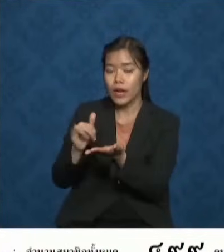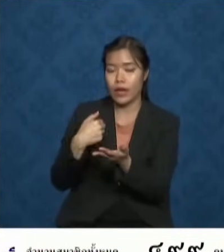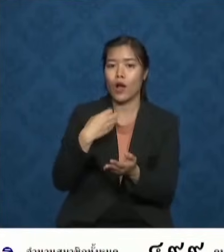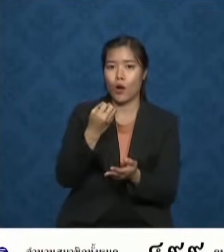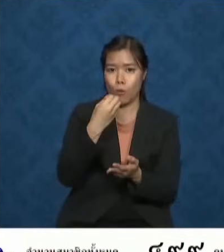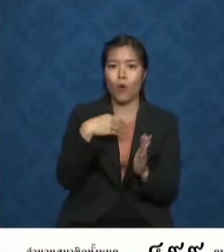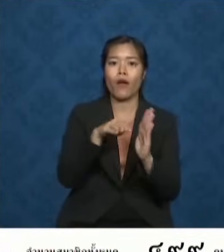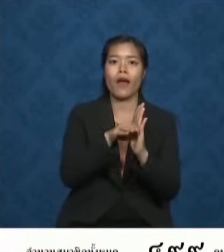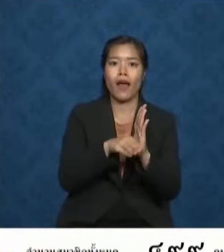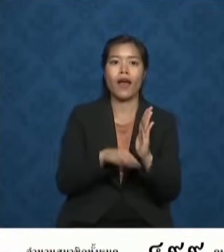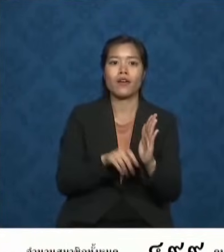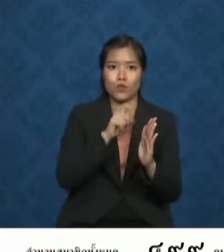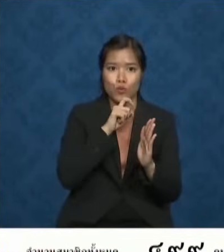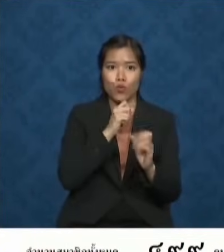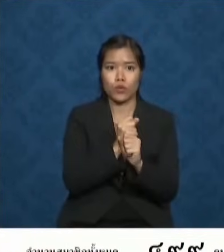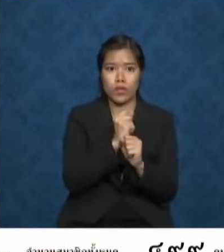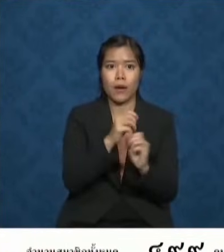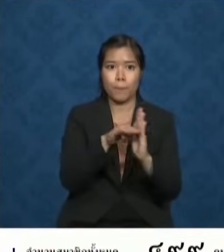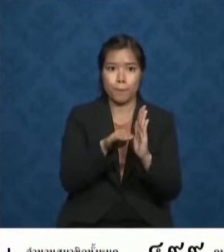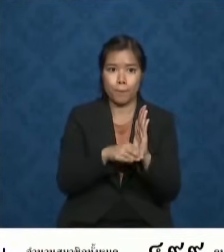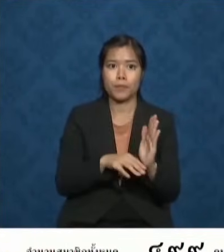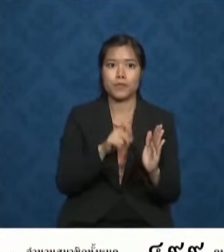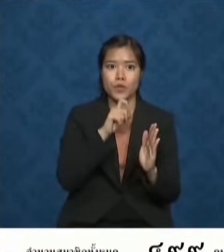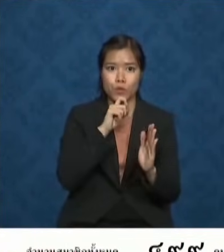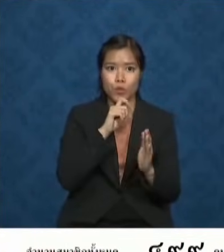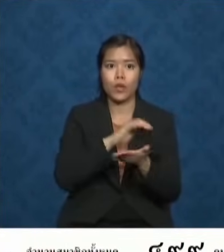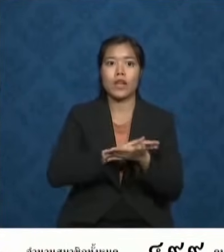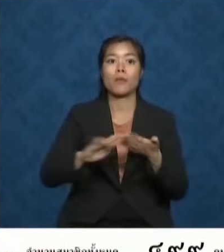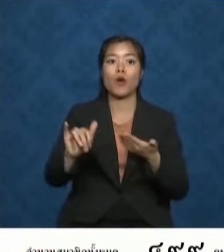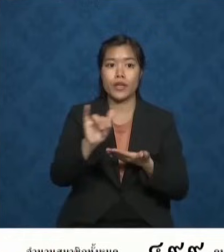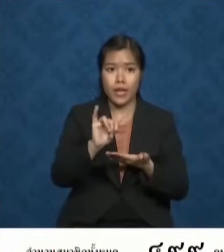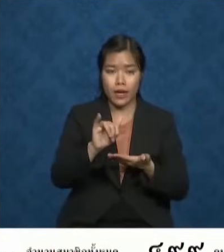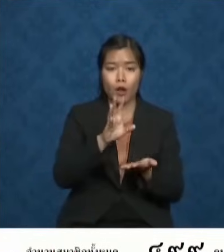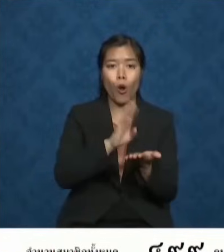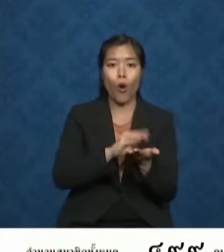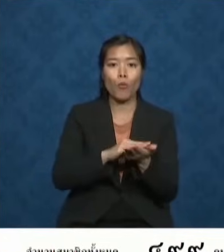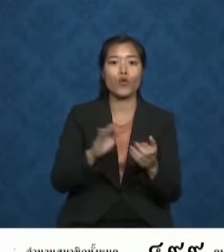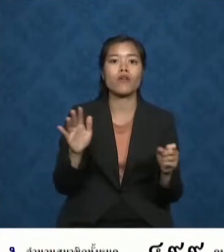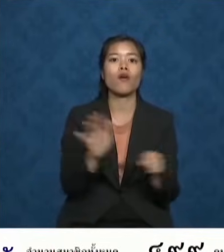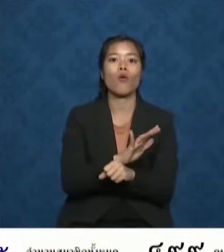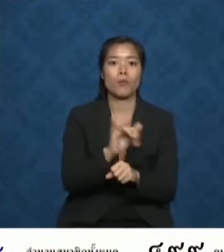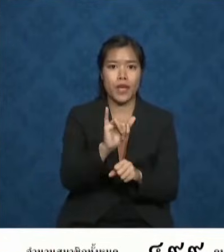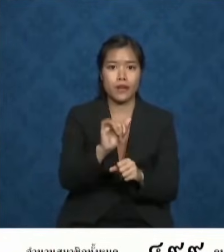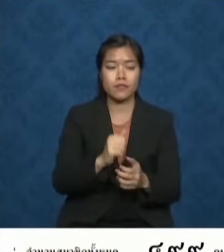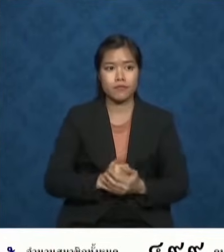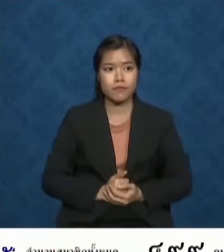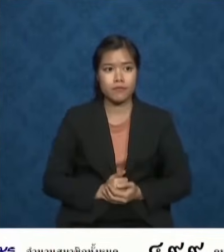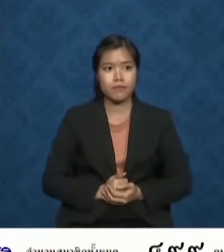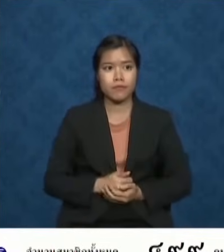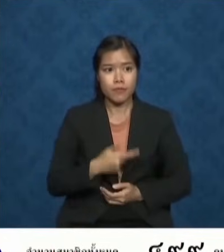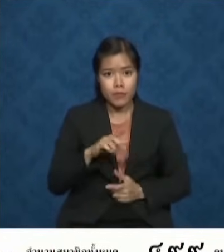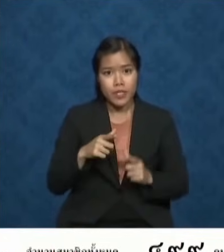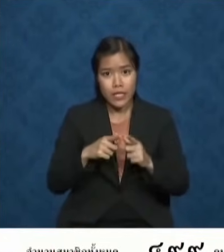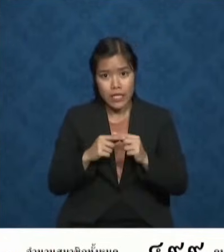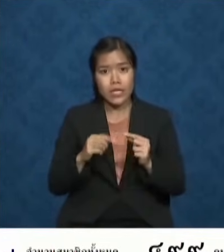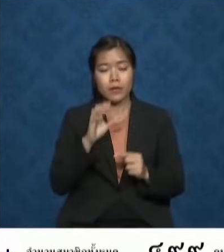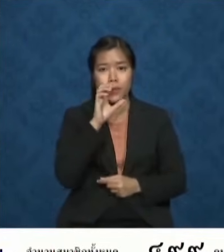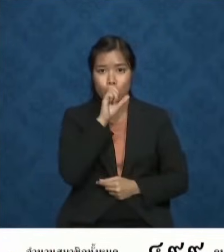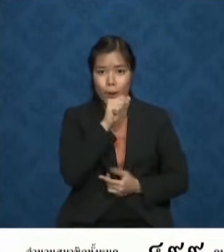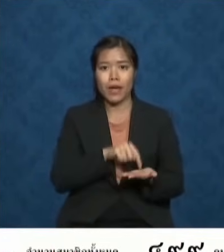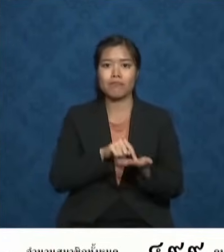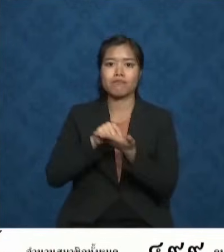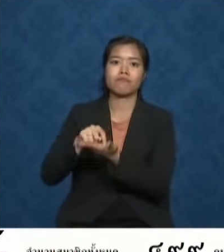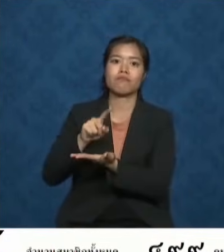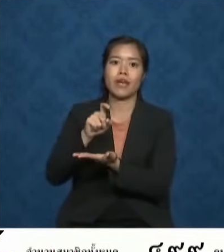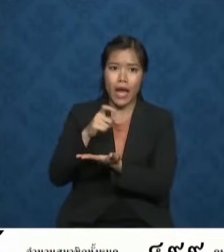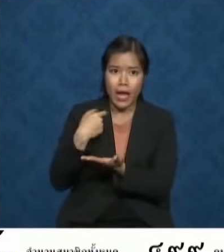การอยู่ว่าเรื่องนี้มันยังดำเนินการไม่เสร็จข้อมูลยังไม่สมบูรณ์มีหลายเรื่องที่เป็นความลับหลายเรื่องที่เป็น